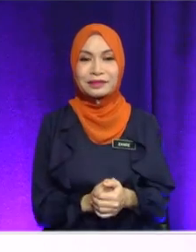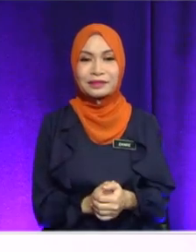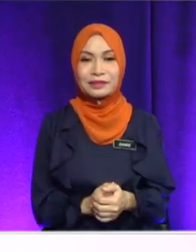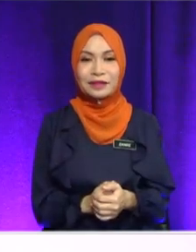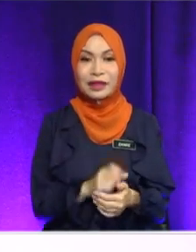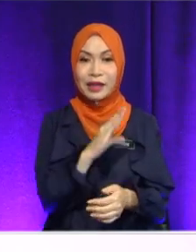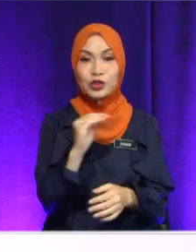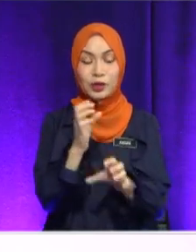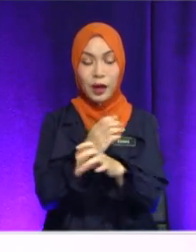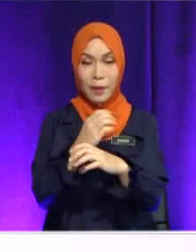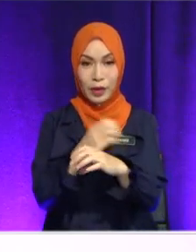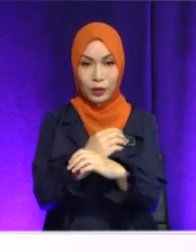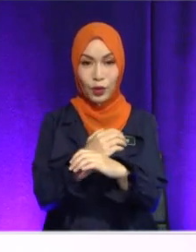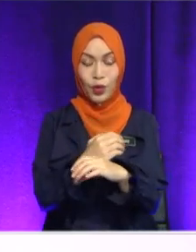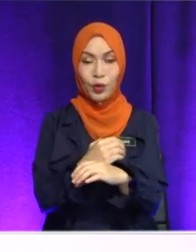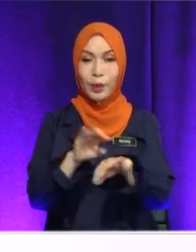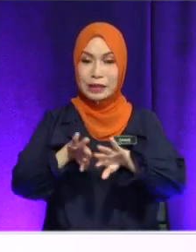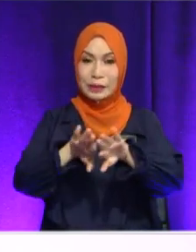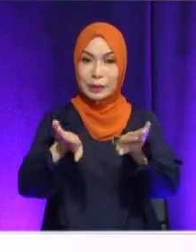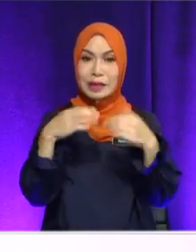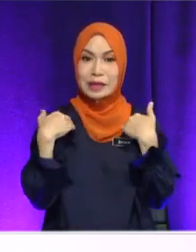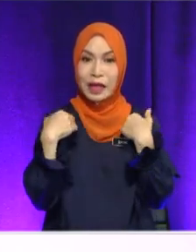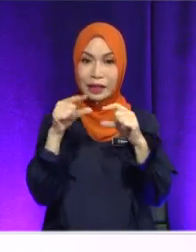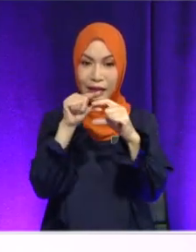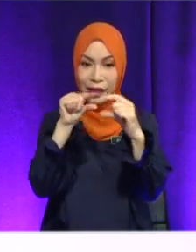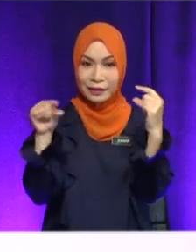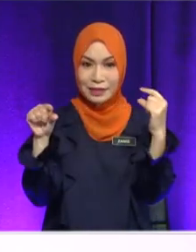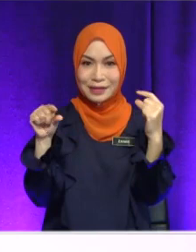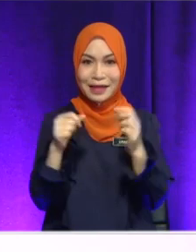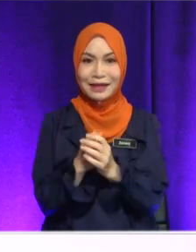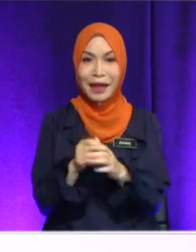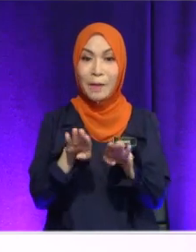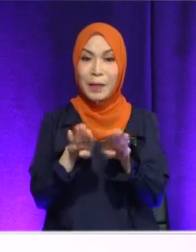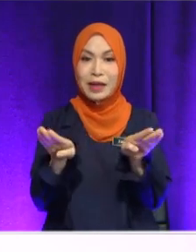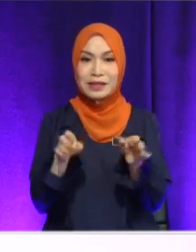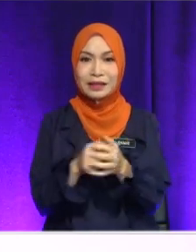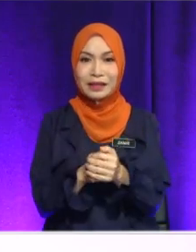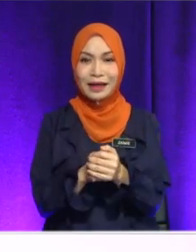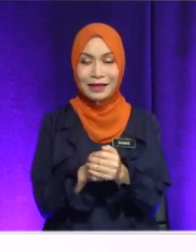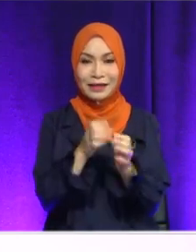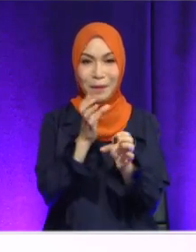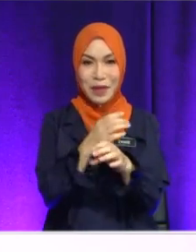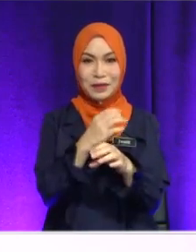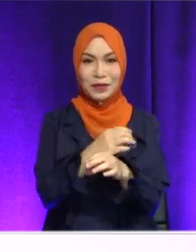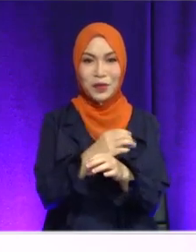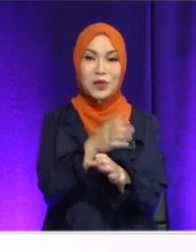satu sama lain Oke saya punya dana Siap nimira